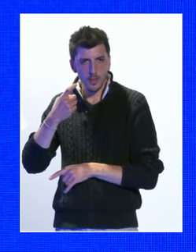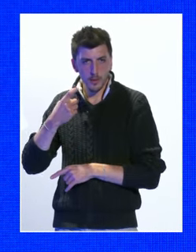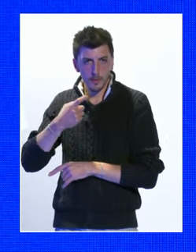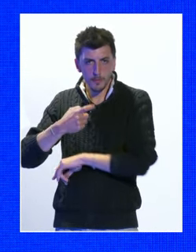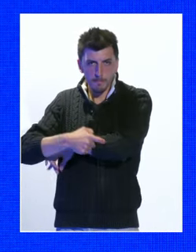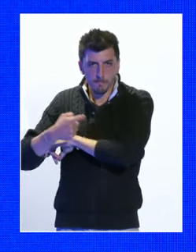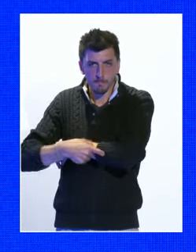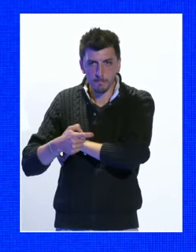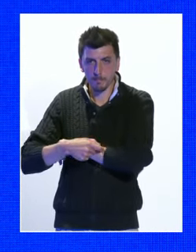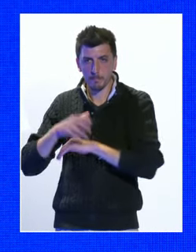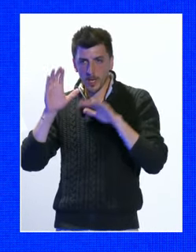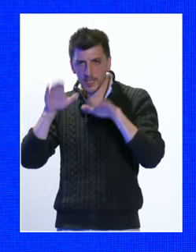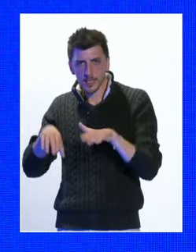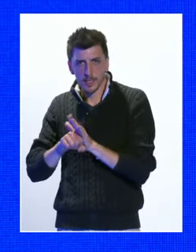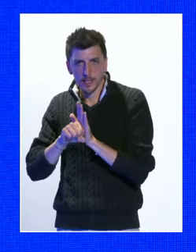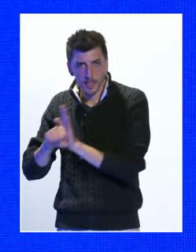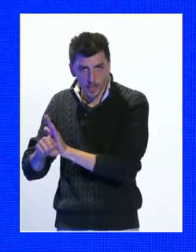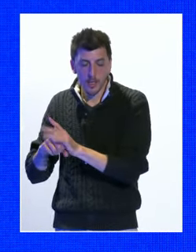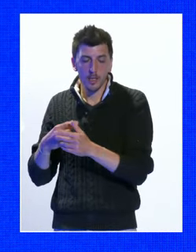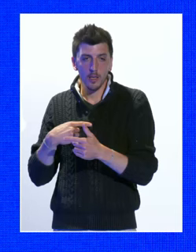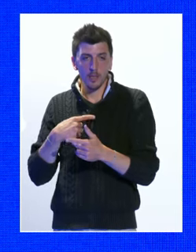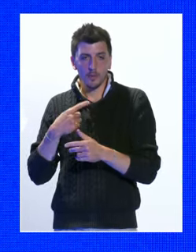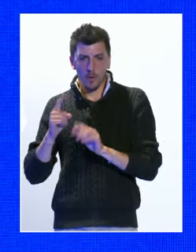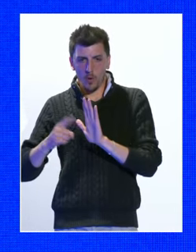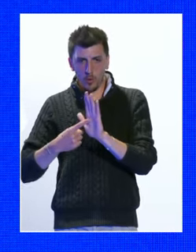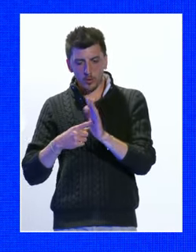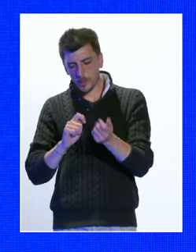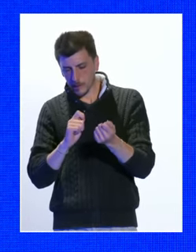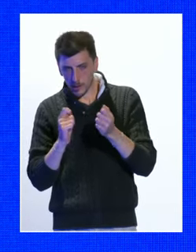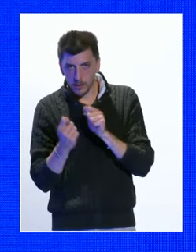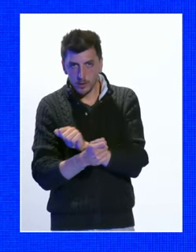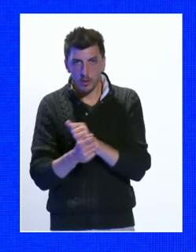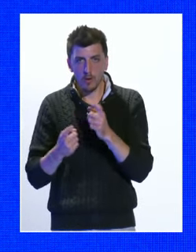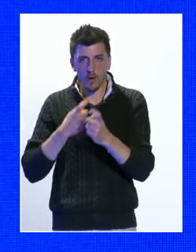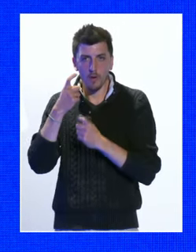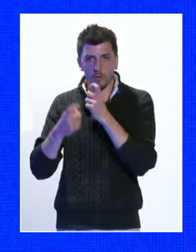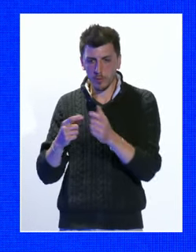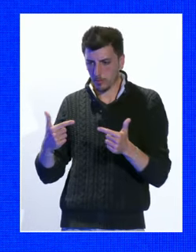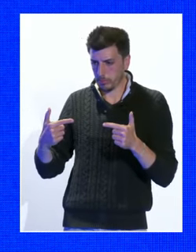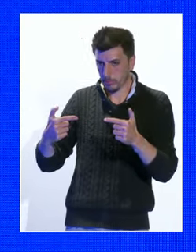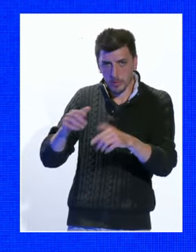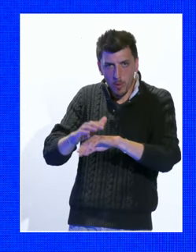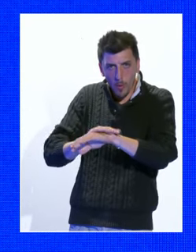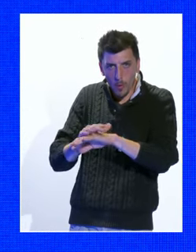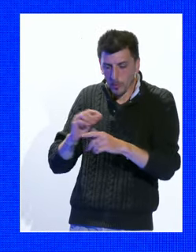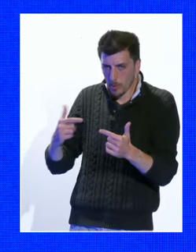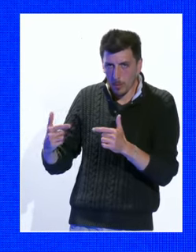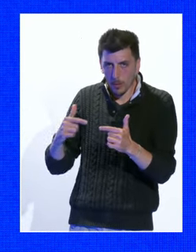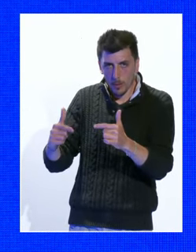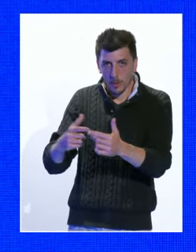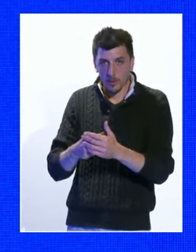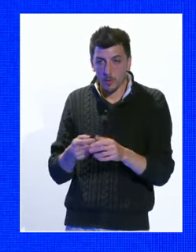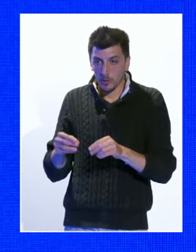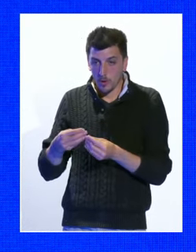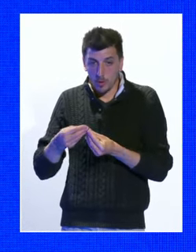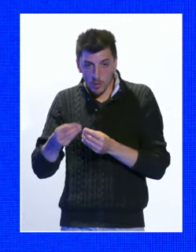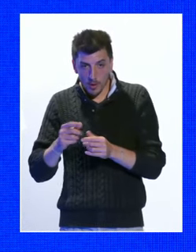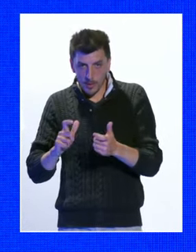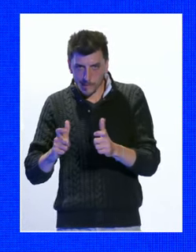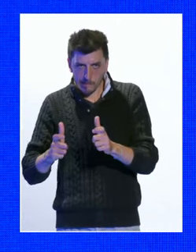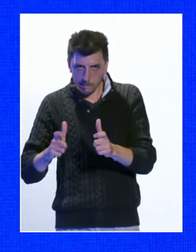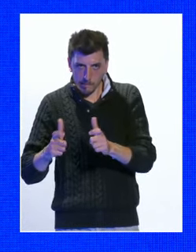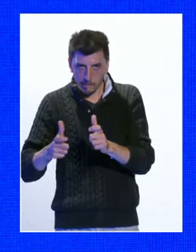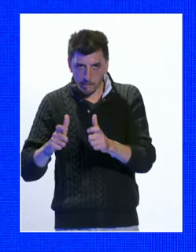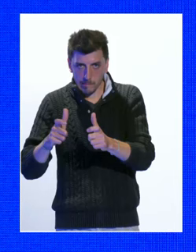la remise en cause des droits, la violence dans les affrontements politiques, la déstabilisation et, au bout du compte, là